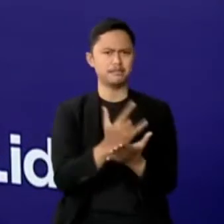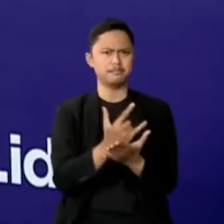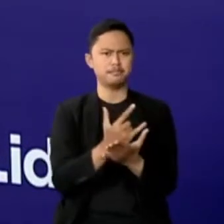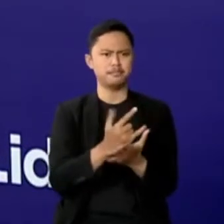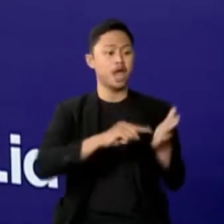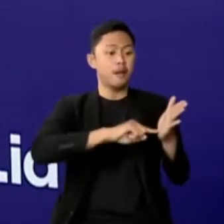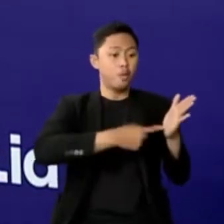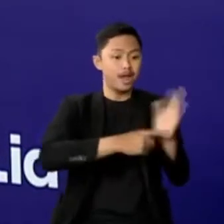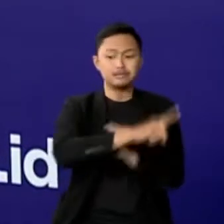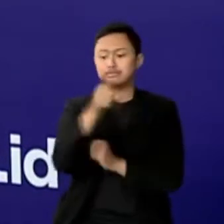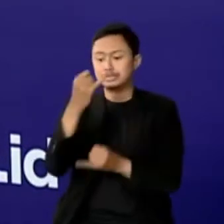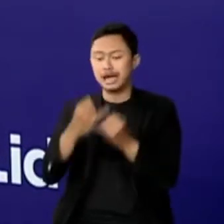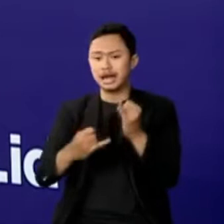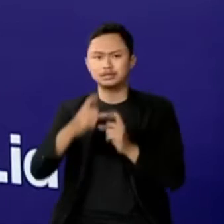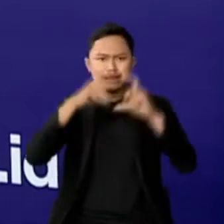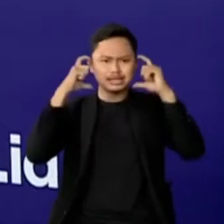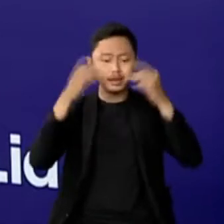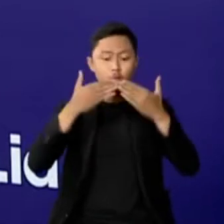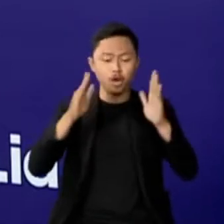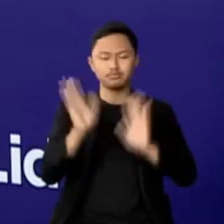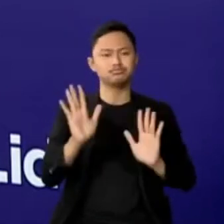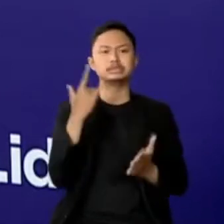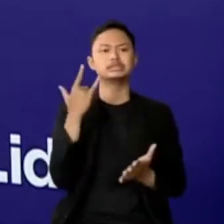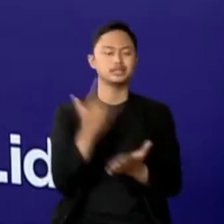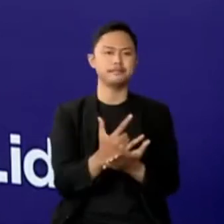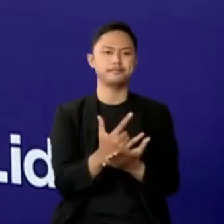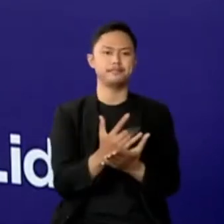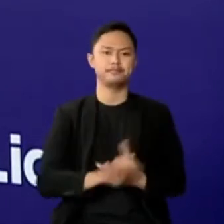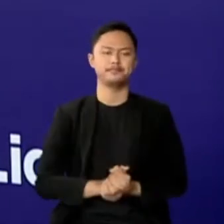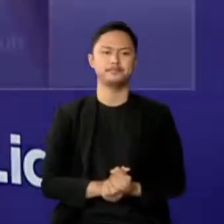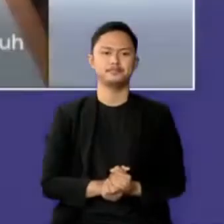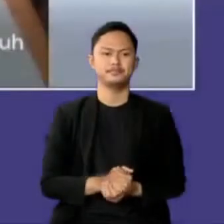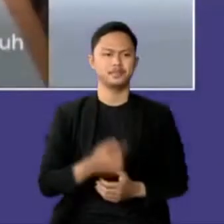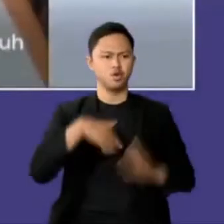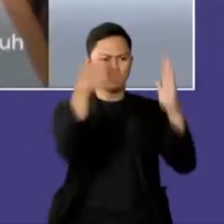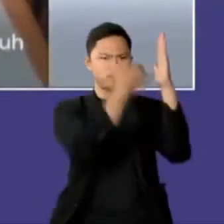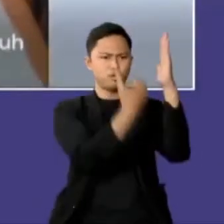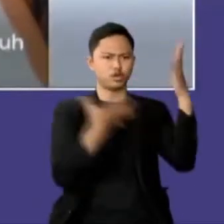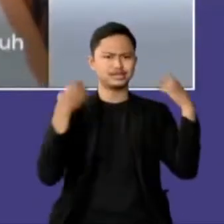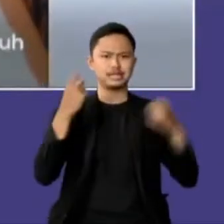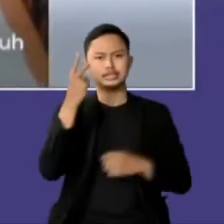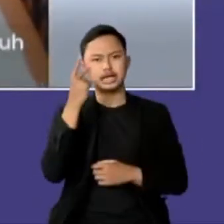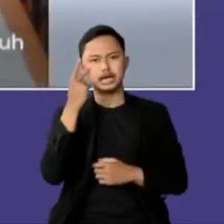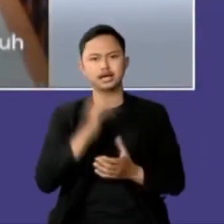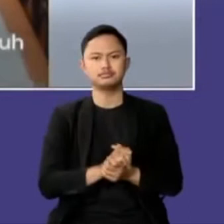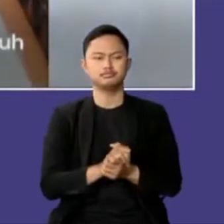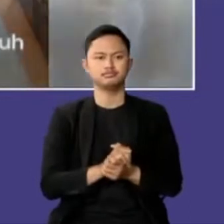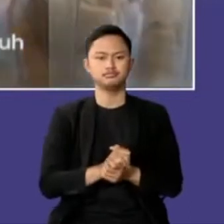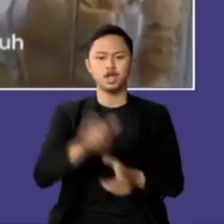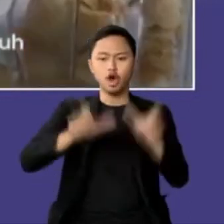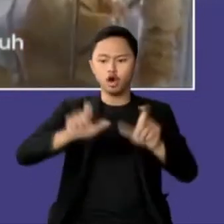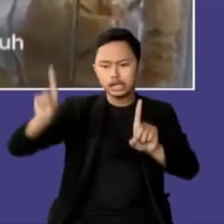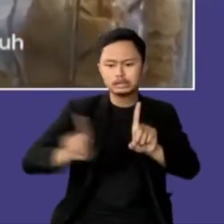sejak awal hingga hari ini di mana Enggak selepas Oke kemudian dijaga protokol yang namanya ada protokol ada